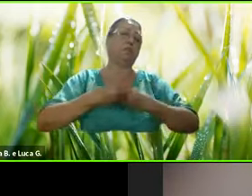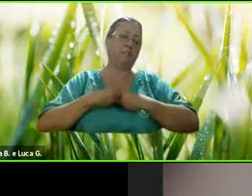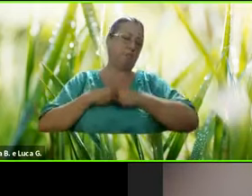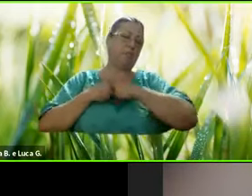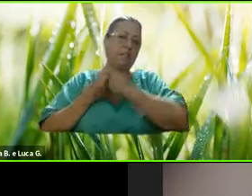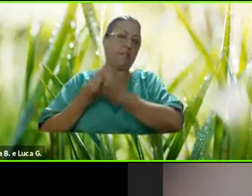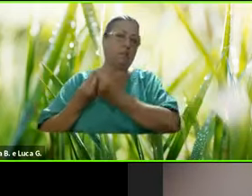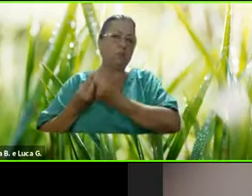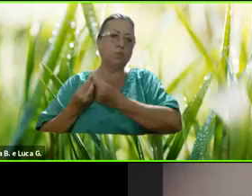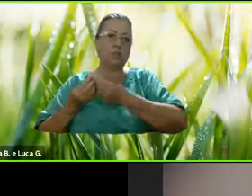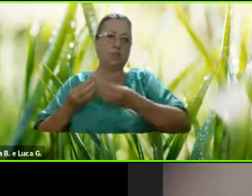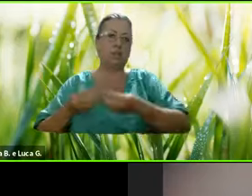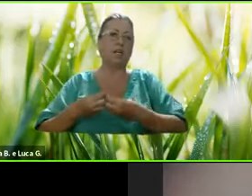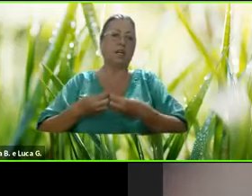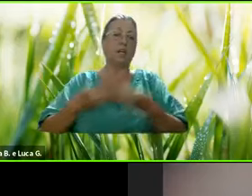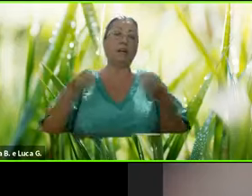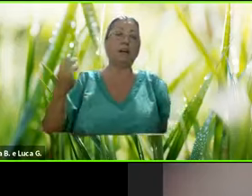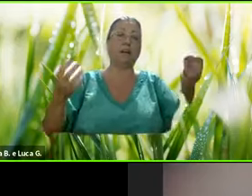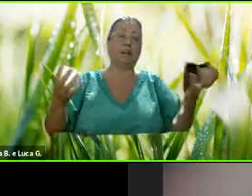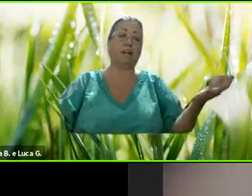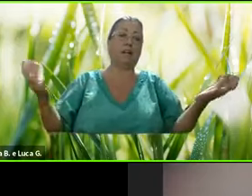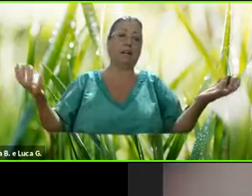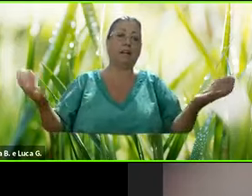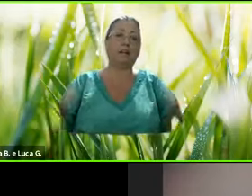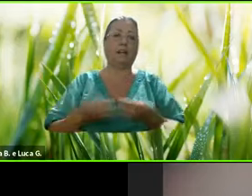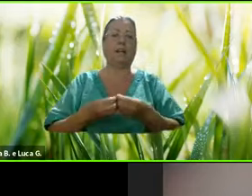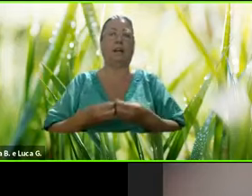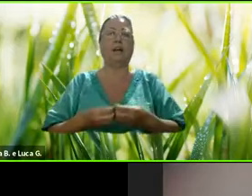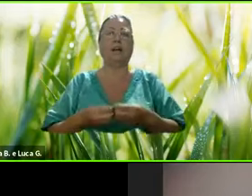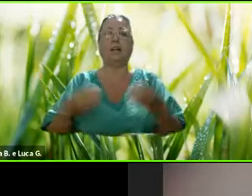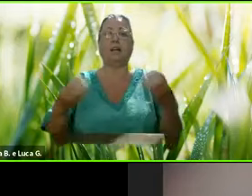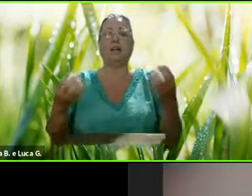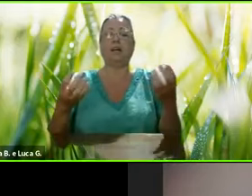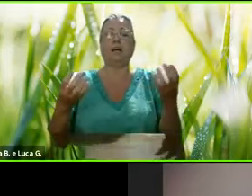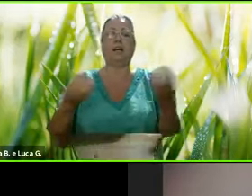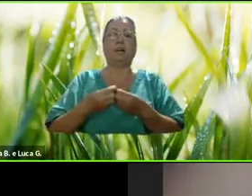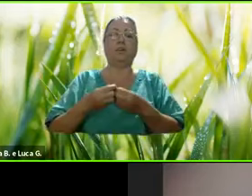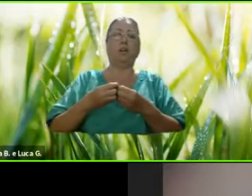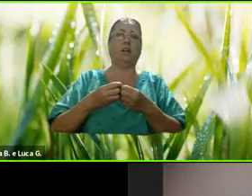se potessimo vedere noi, no? Chi ha